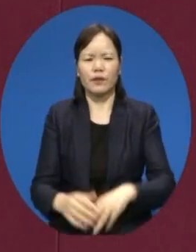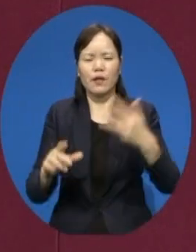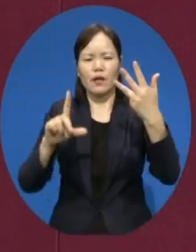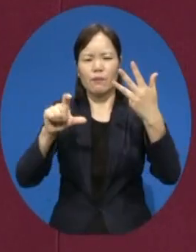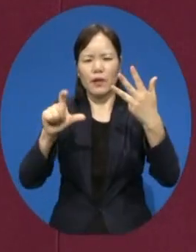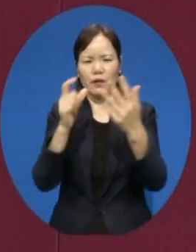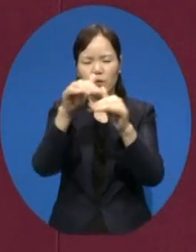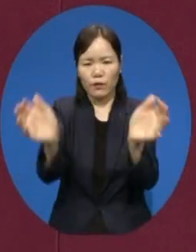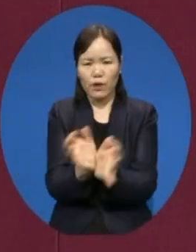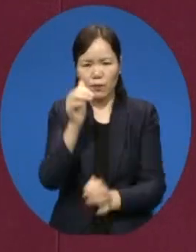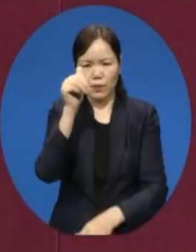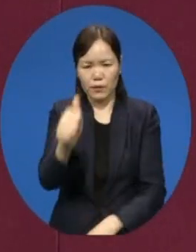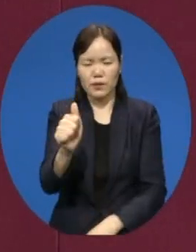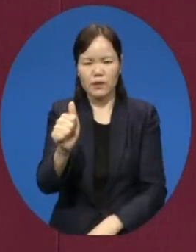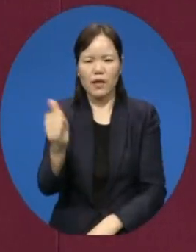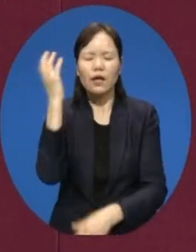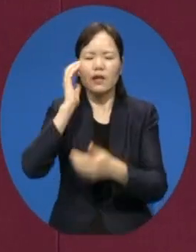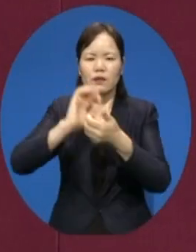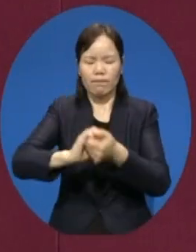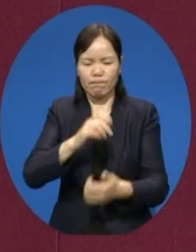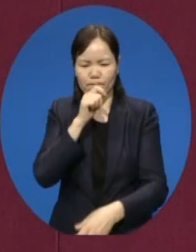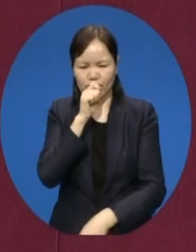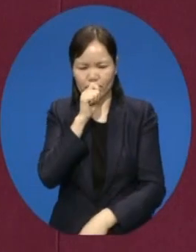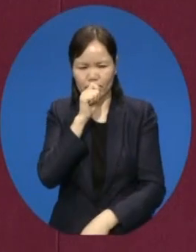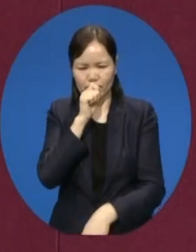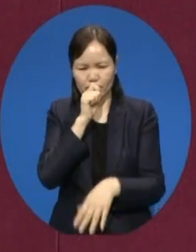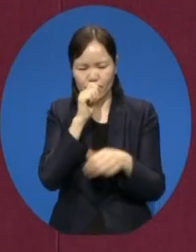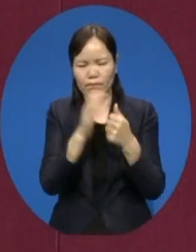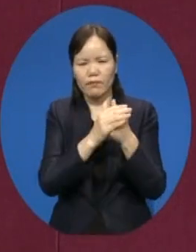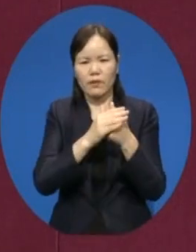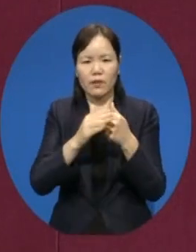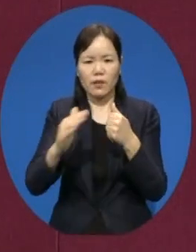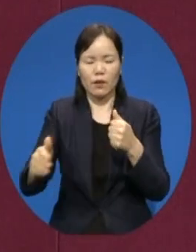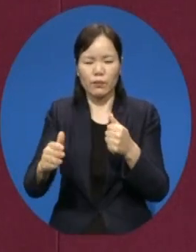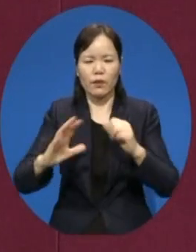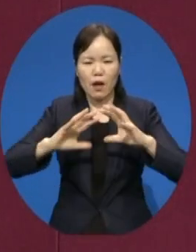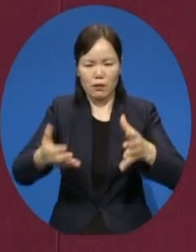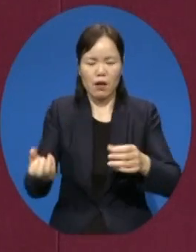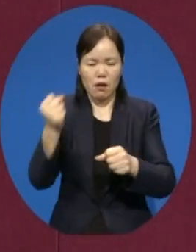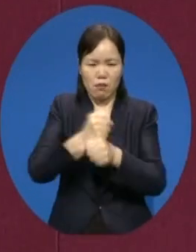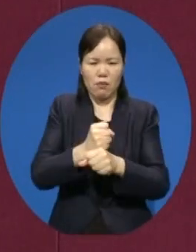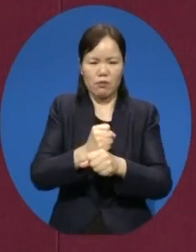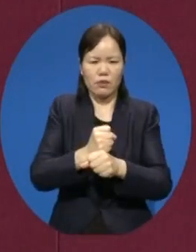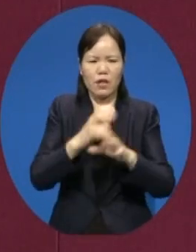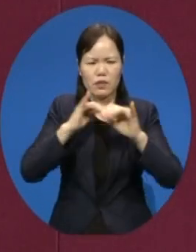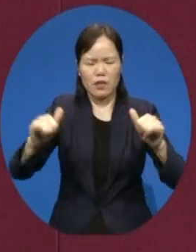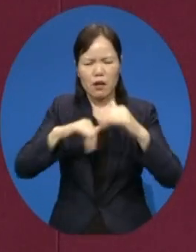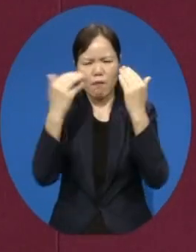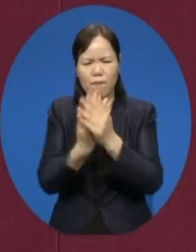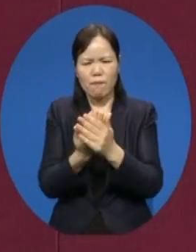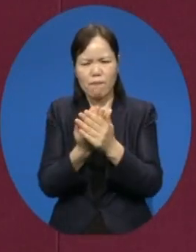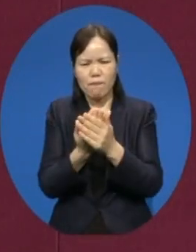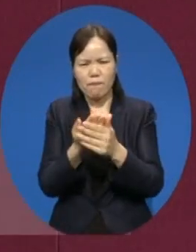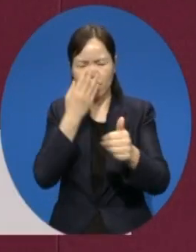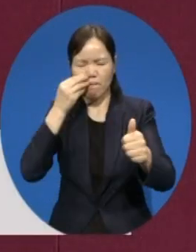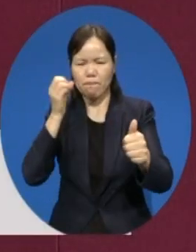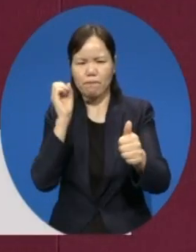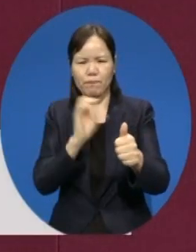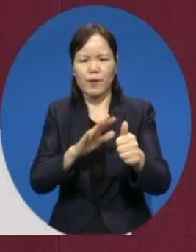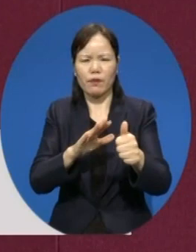광복회장이라는 자 청와대 인북인 아래 감히 건국 세력을 저주하고 보수 정권, 친일 정권이라고